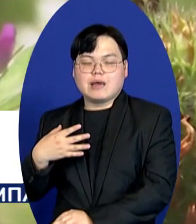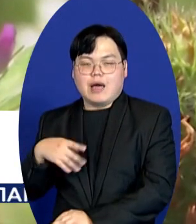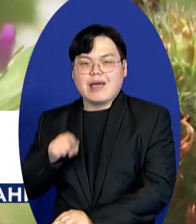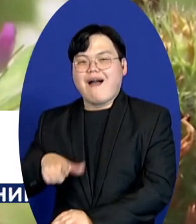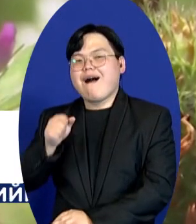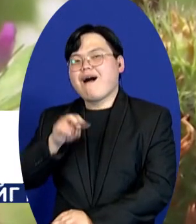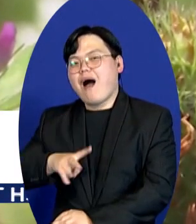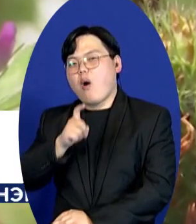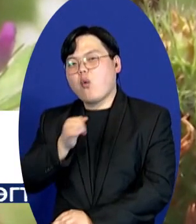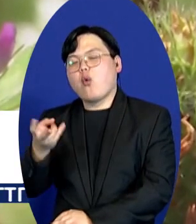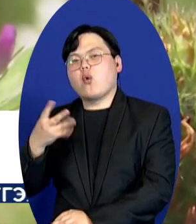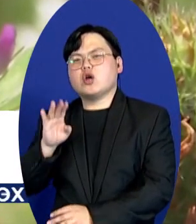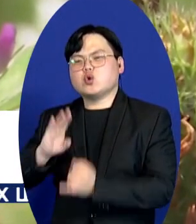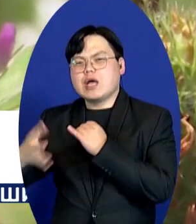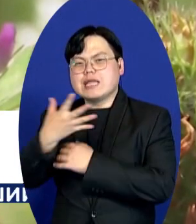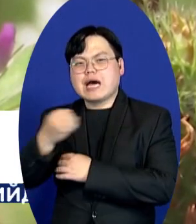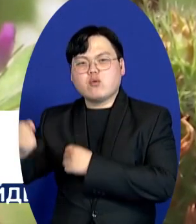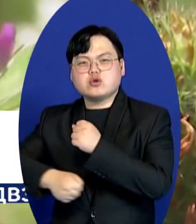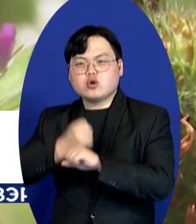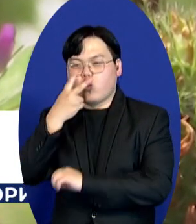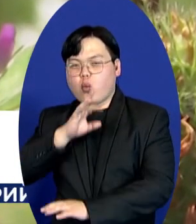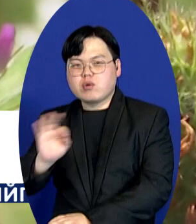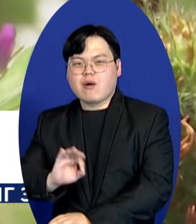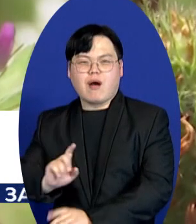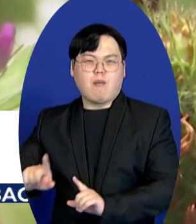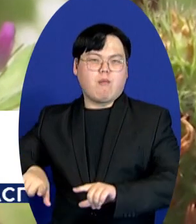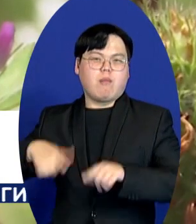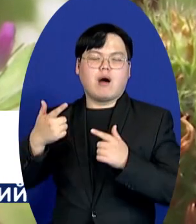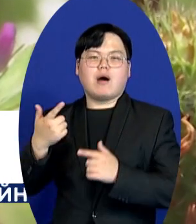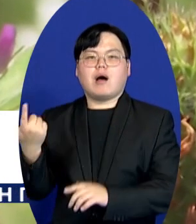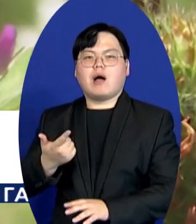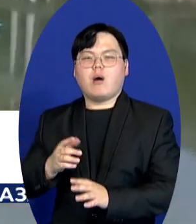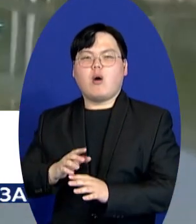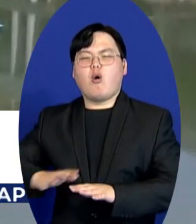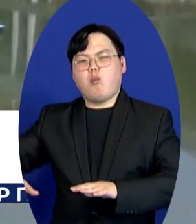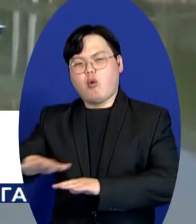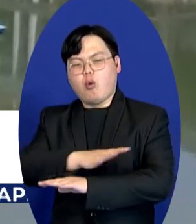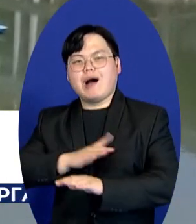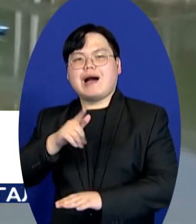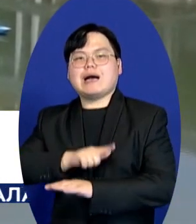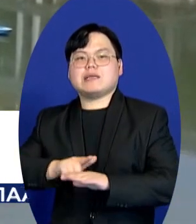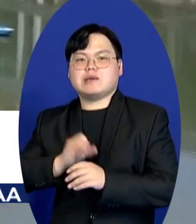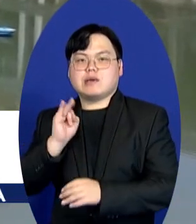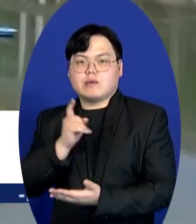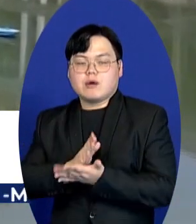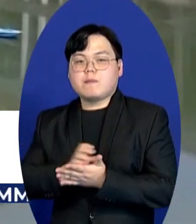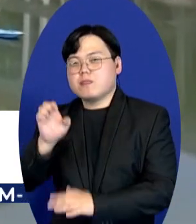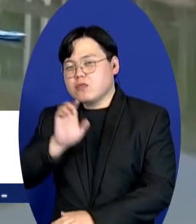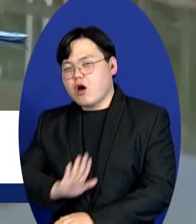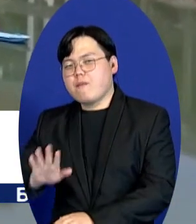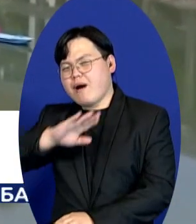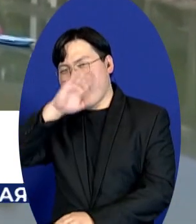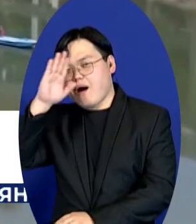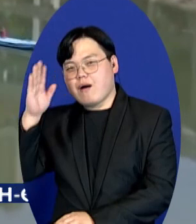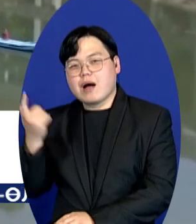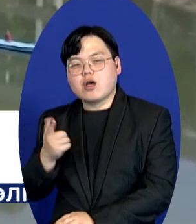ган гачиг сүүлийн 500 жилд үзэгдээгүй өргөн цараар өнөх гэж дүгнэх үндэс бүрдэж байгааг мөн илтгэлд өгүүлжээ. Европыг нөмөрсөн их халууны